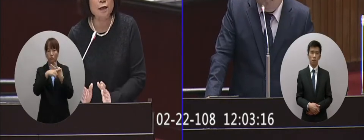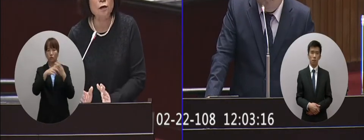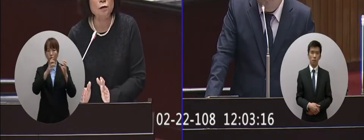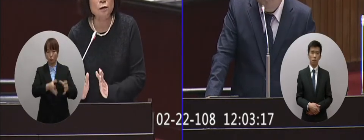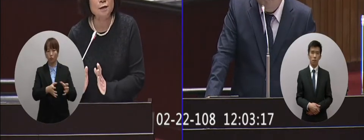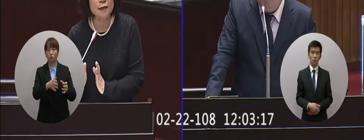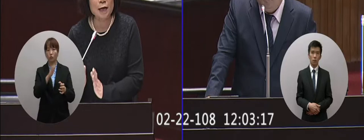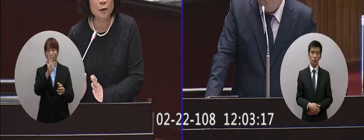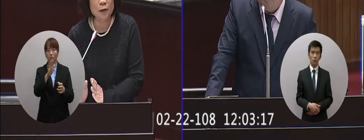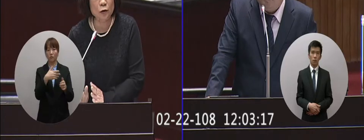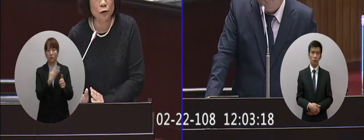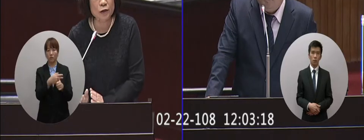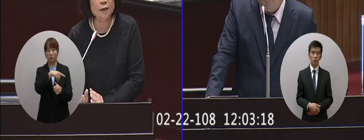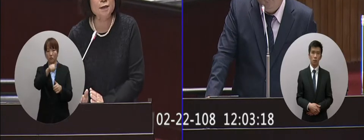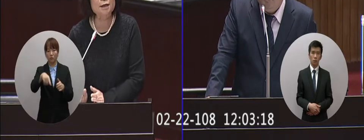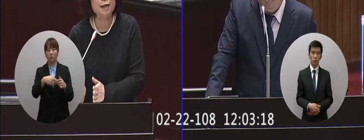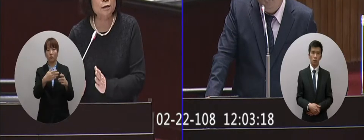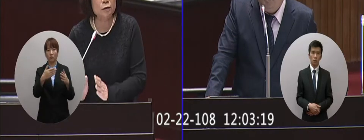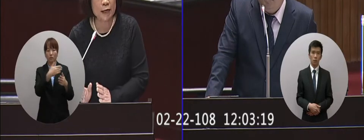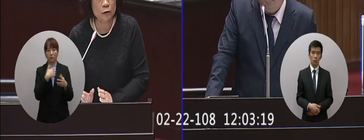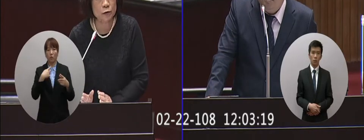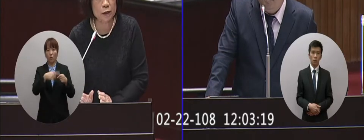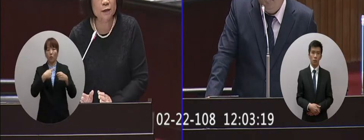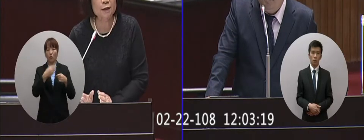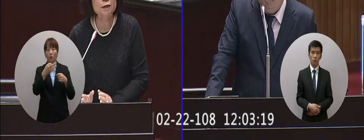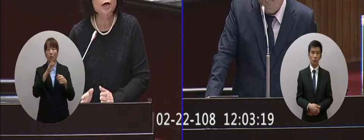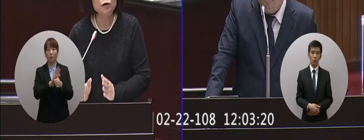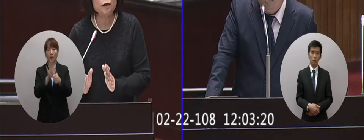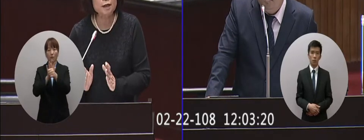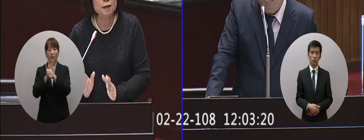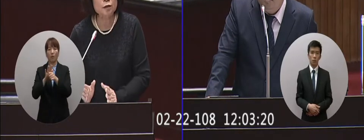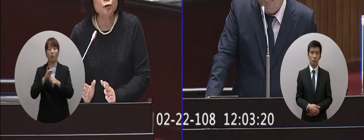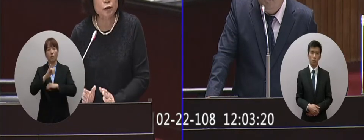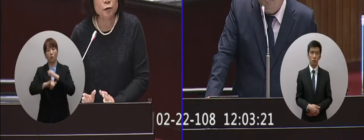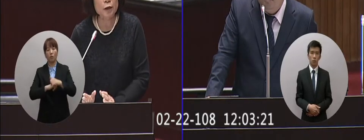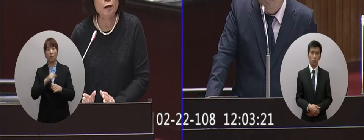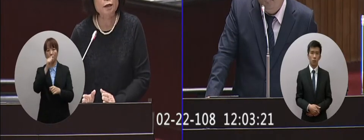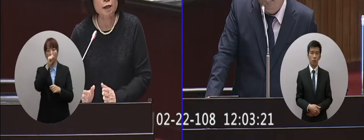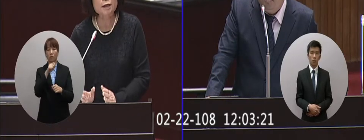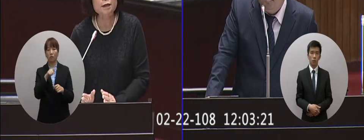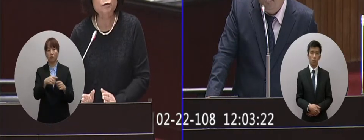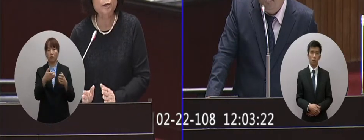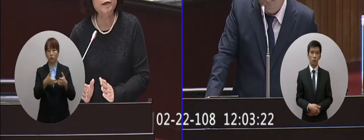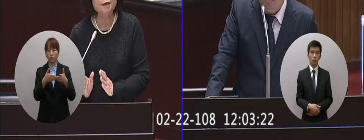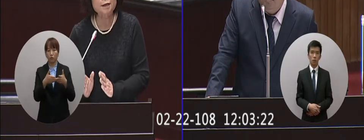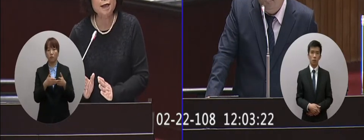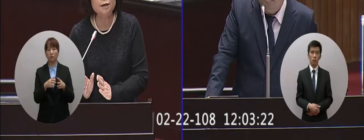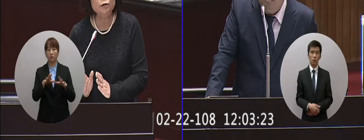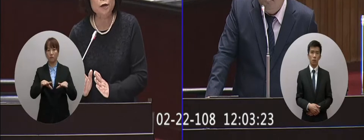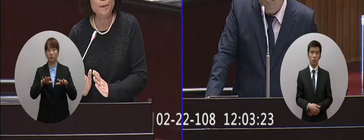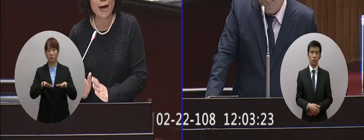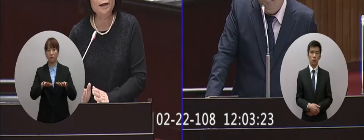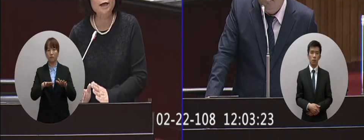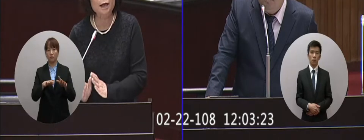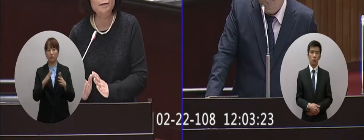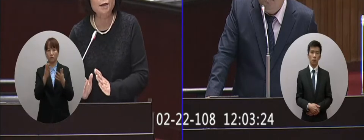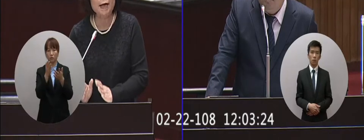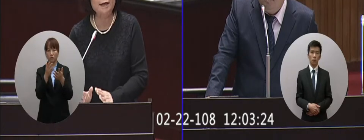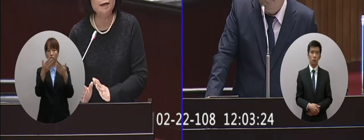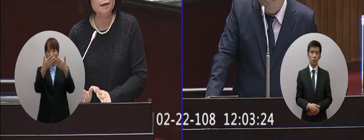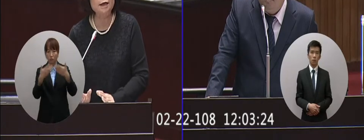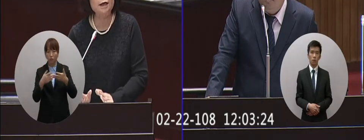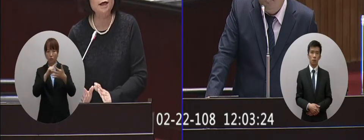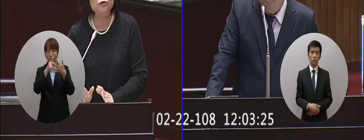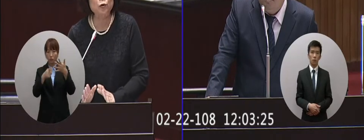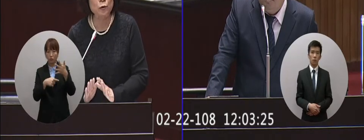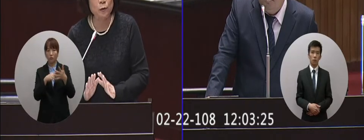要才能够让他们能够有生计，才能够带动生机，所以这个是最重要的。因此我们现在是最盘点他们